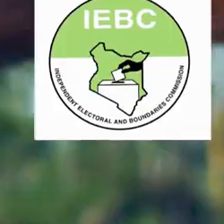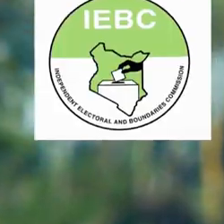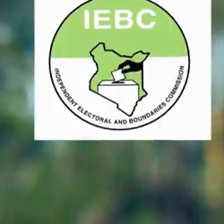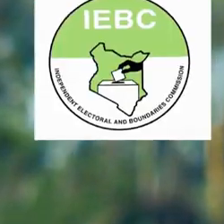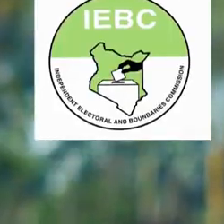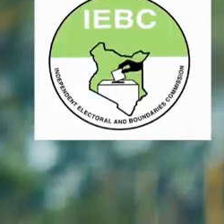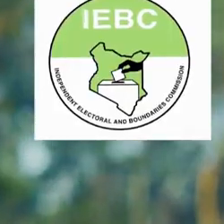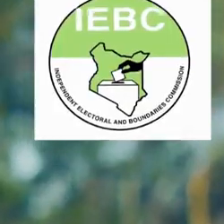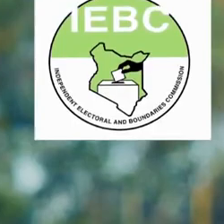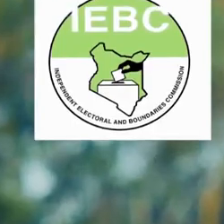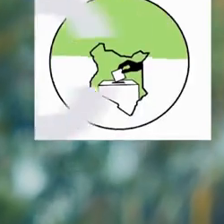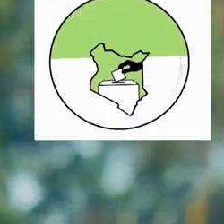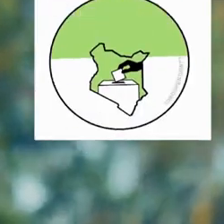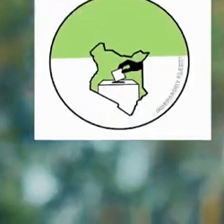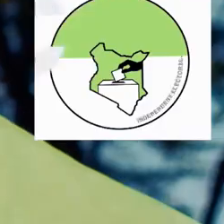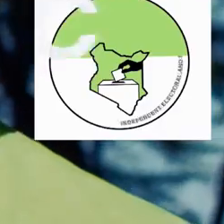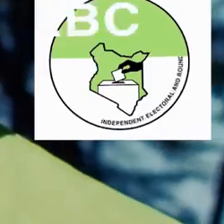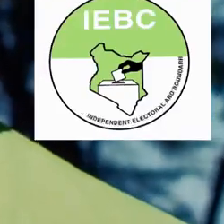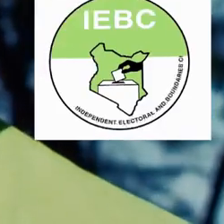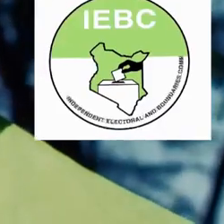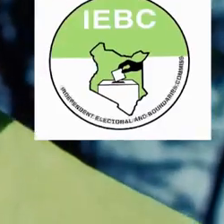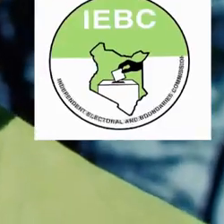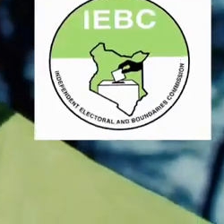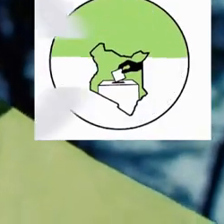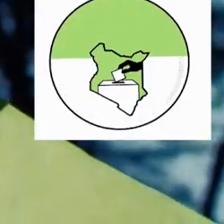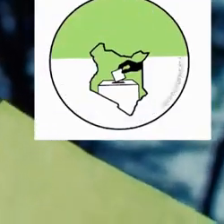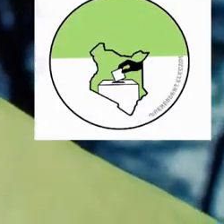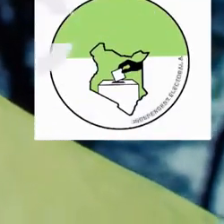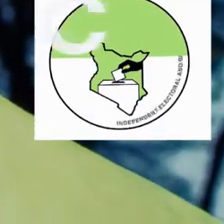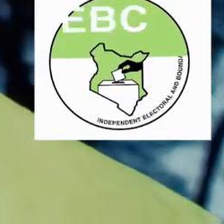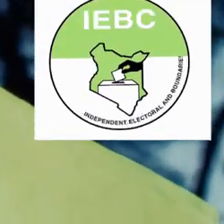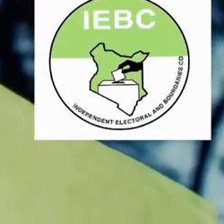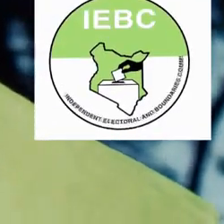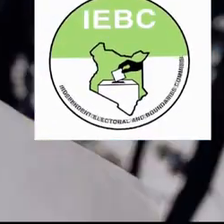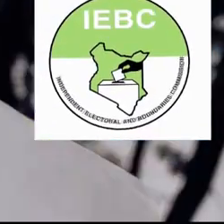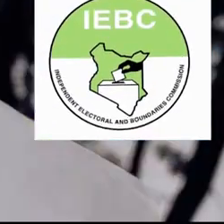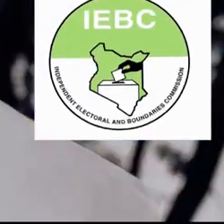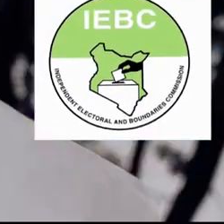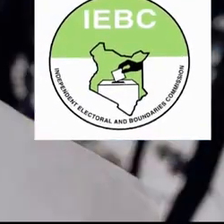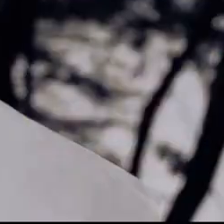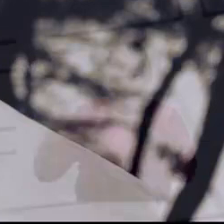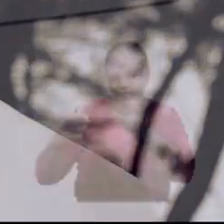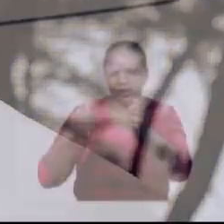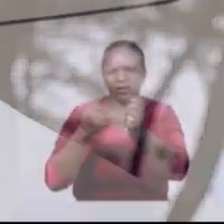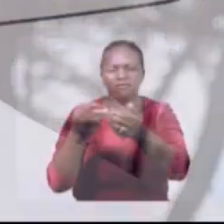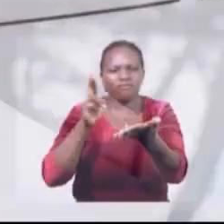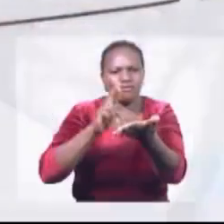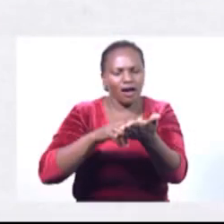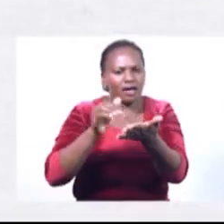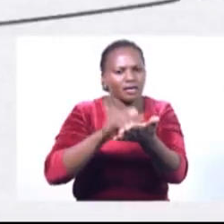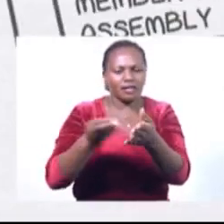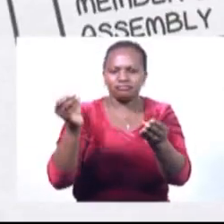kura. Alafu itakuwa fiti sana. Geukia kura yako kama ushachukua uiambie tricky sana. Make